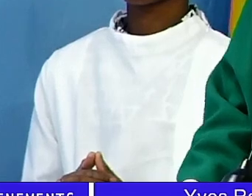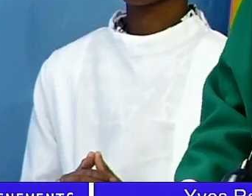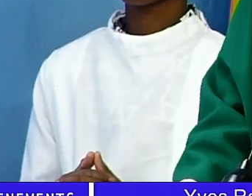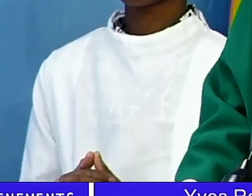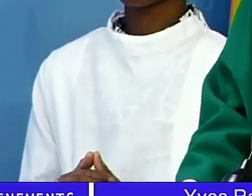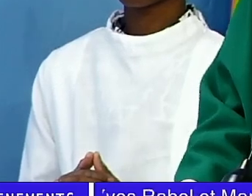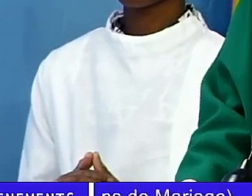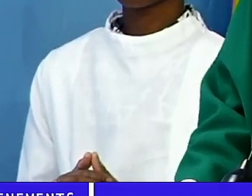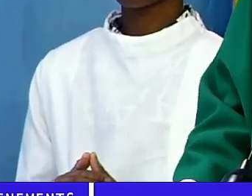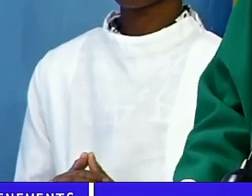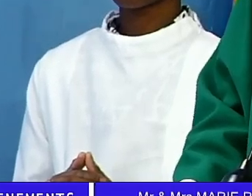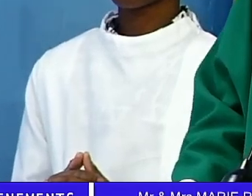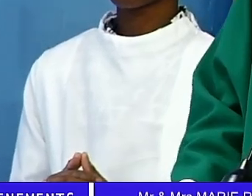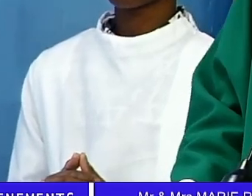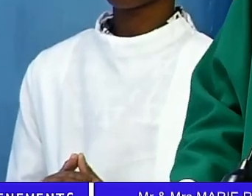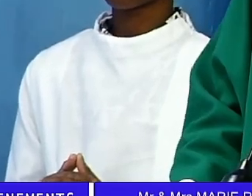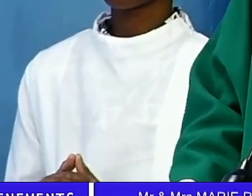Dieu.